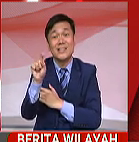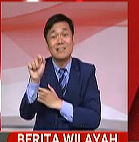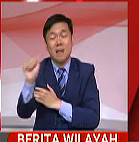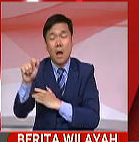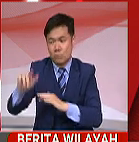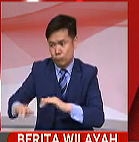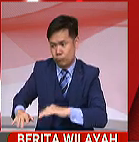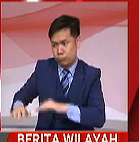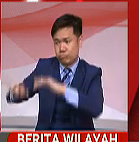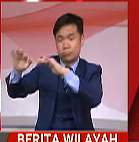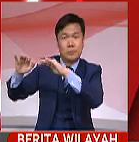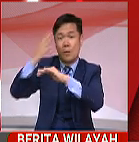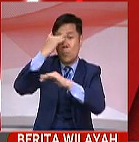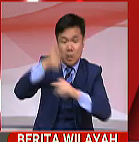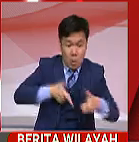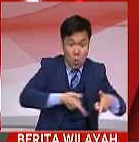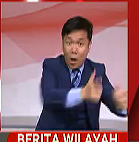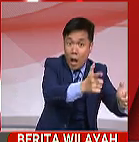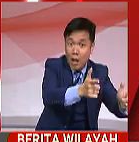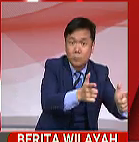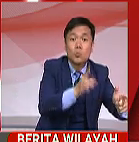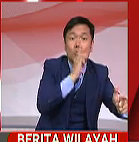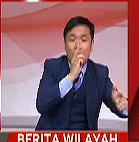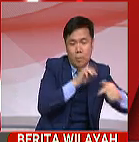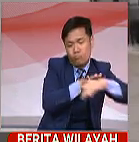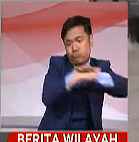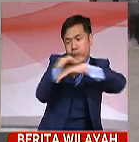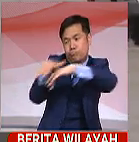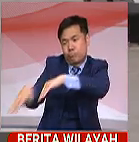yang melimpah dari sistem perparitan.